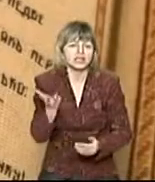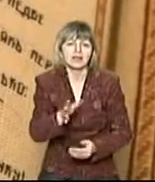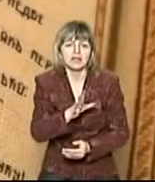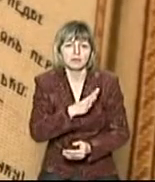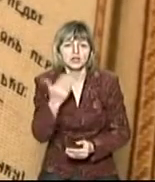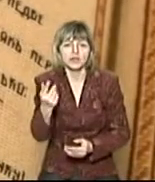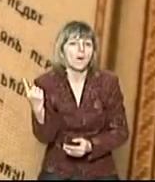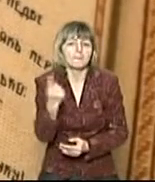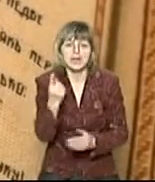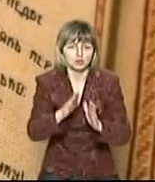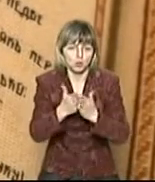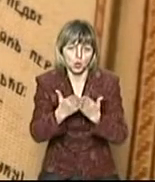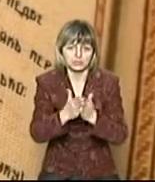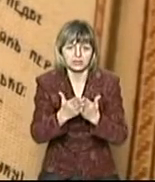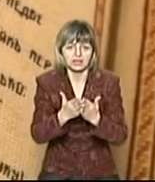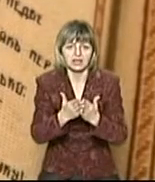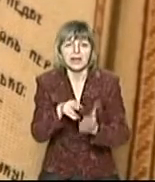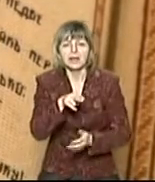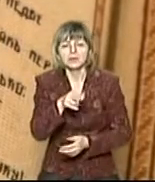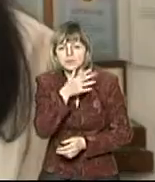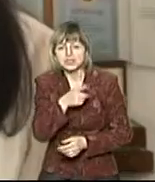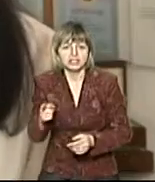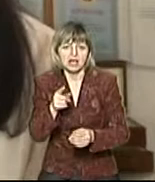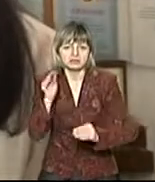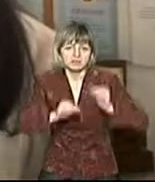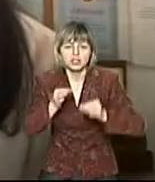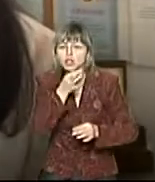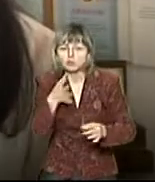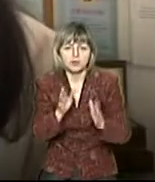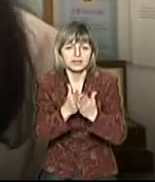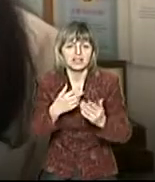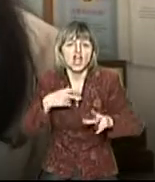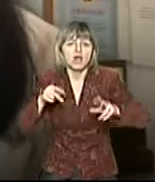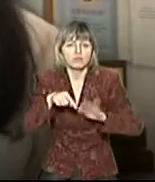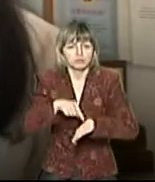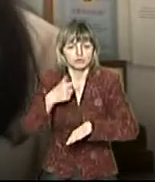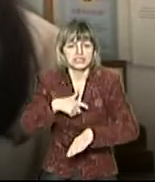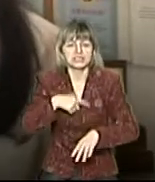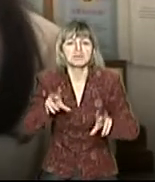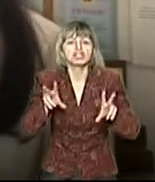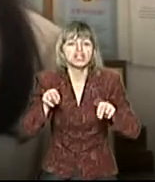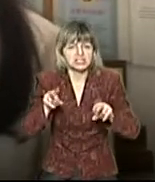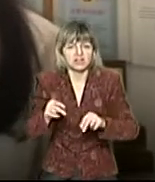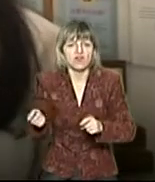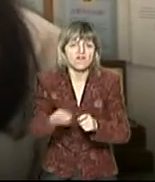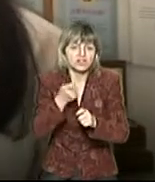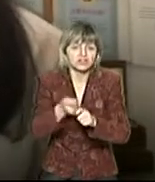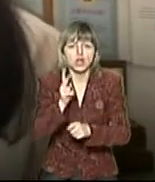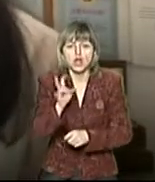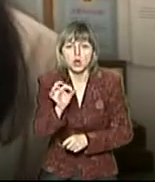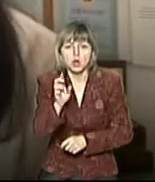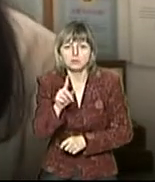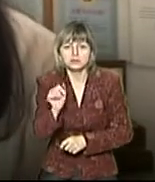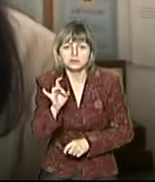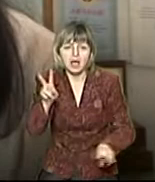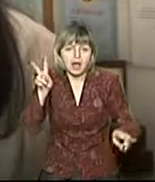його першому кобзарі. При виготовленні будь-якої книги я почувала себе щасливою. Навіть вишиваючи кобзар, це великий